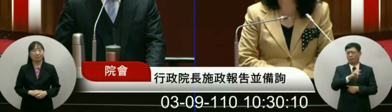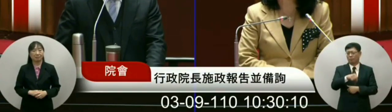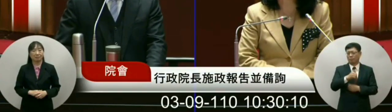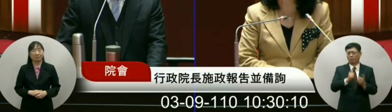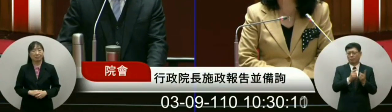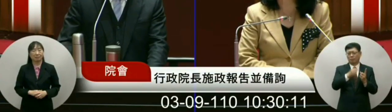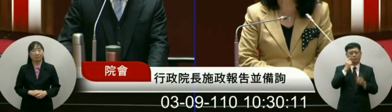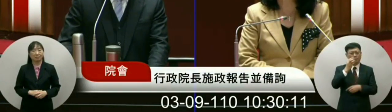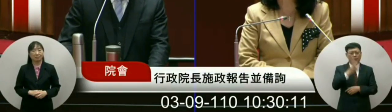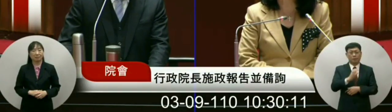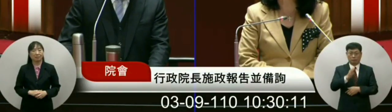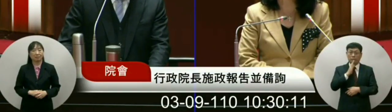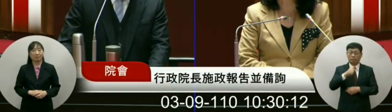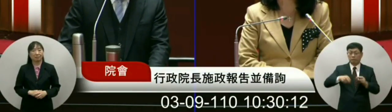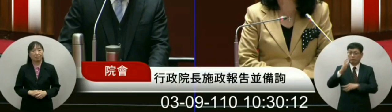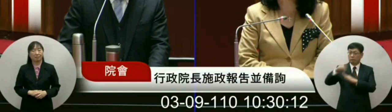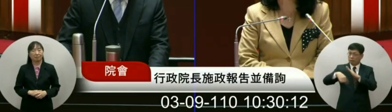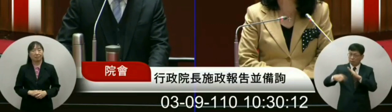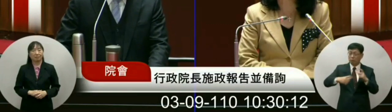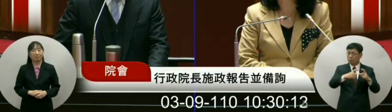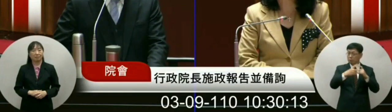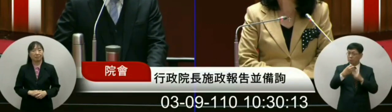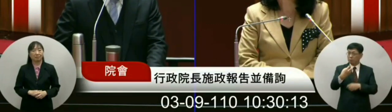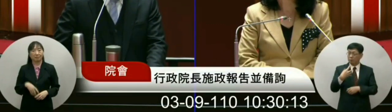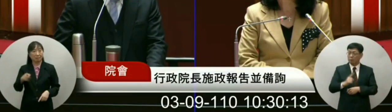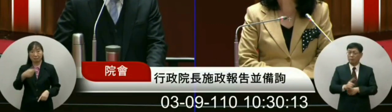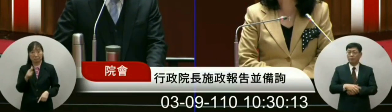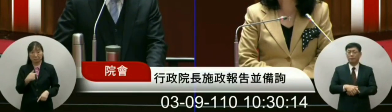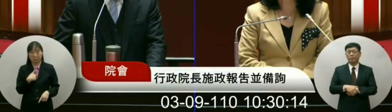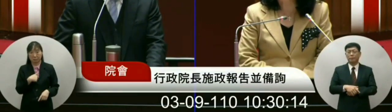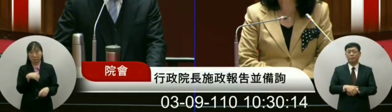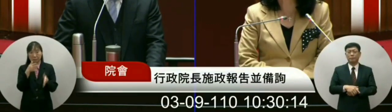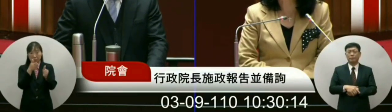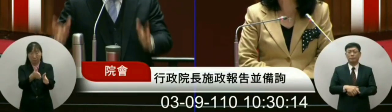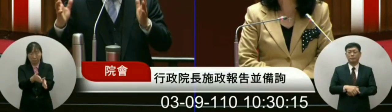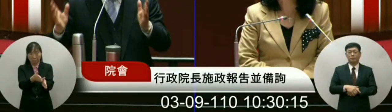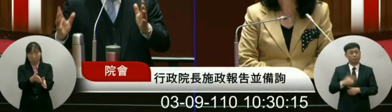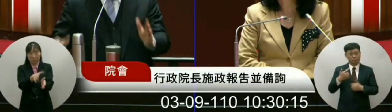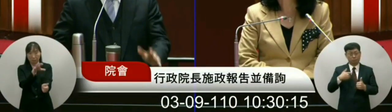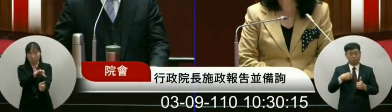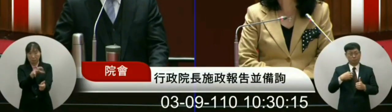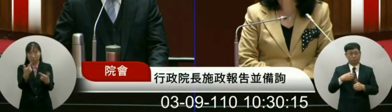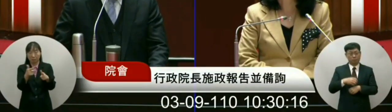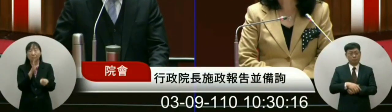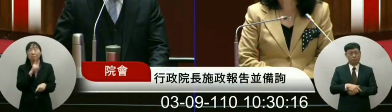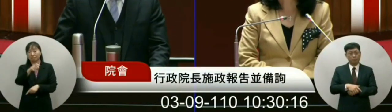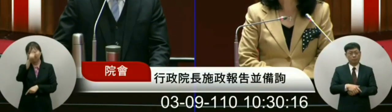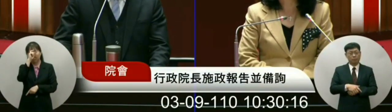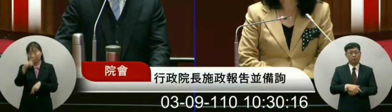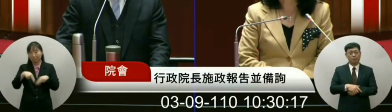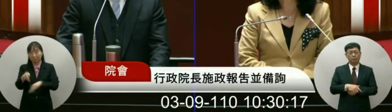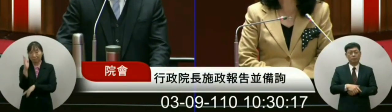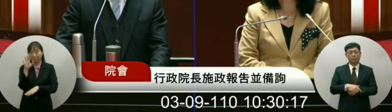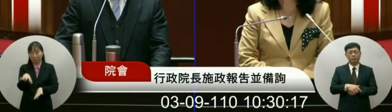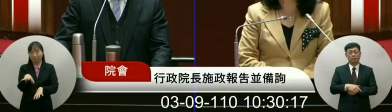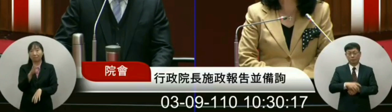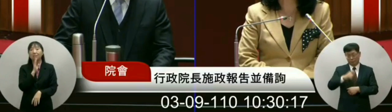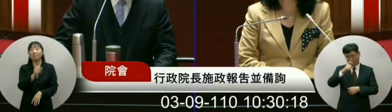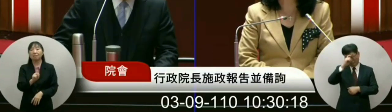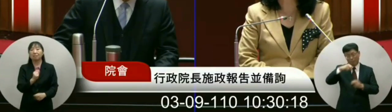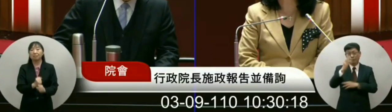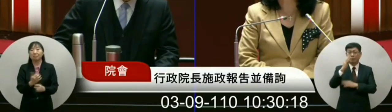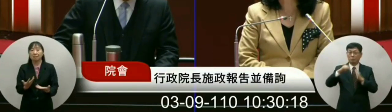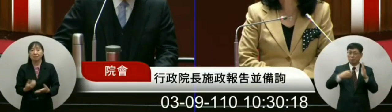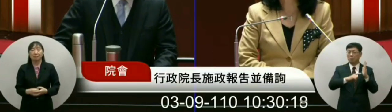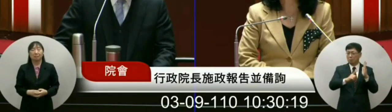个歧视的部分，但我们看到行政院的回应， 他不是谴责， 他是谴责， 希望行政院怎么样怎么样。 好，他希望行政院